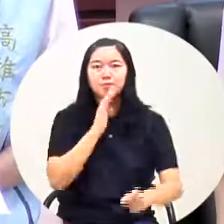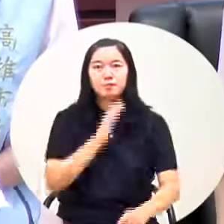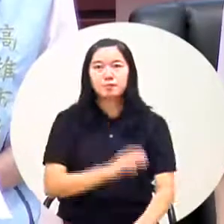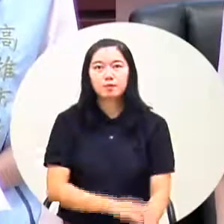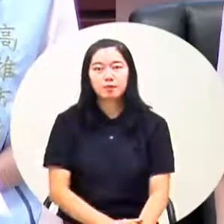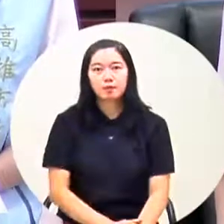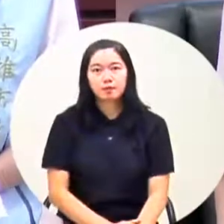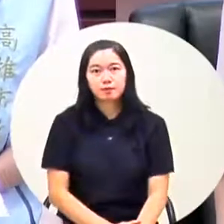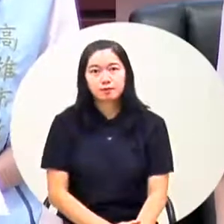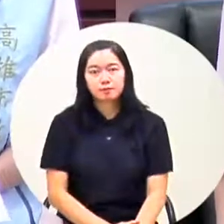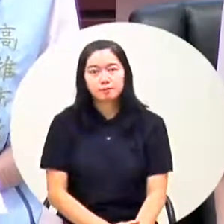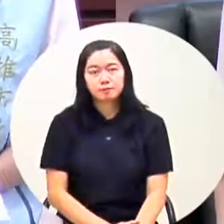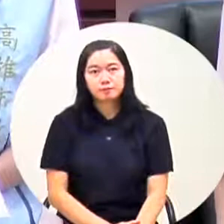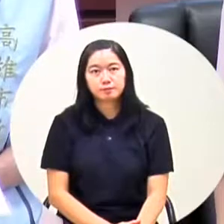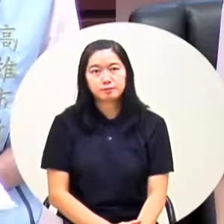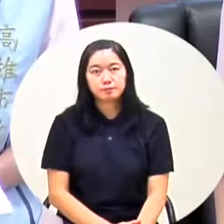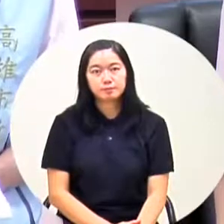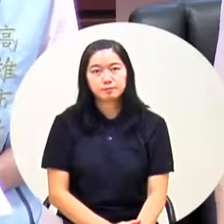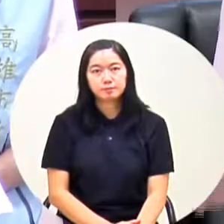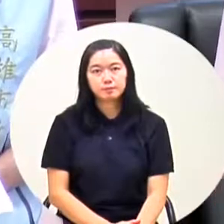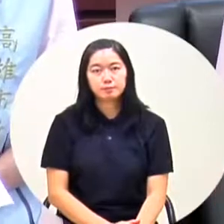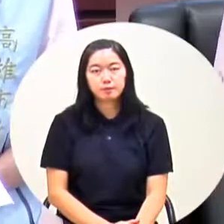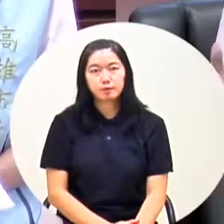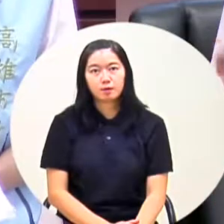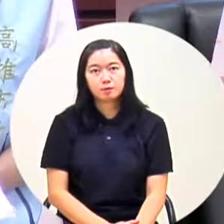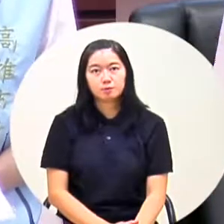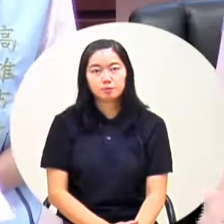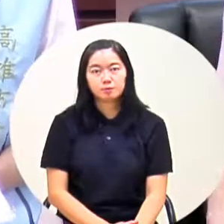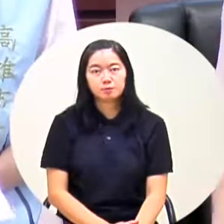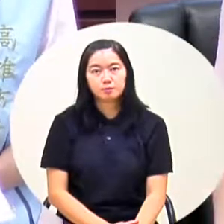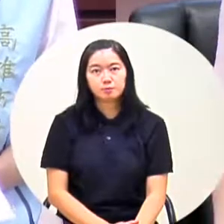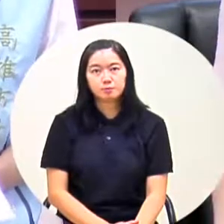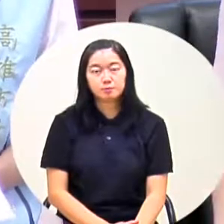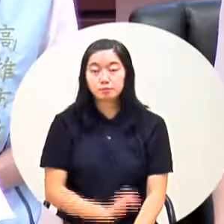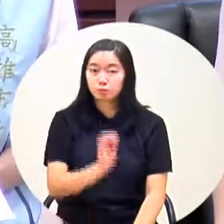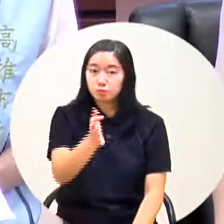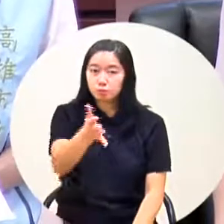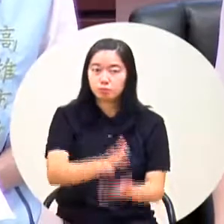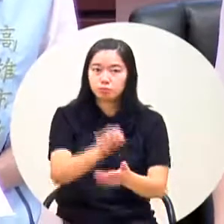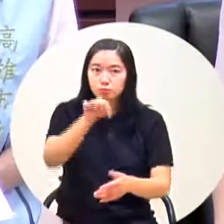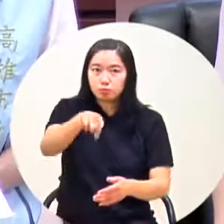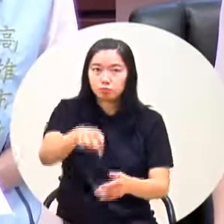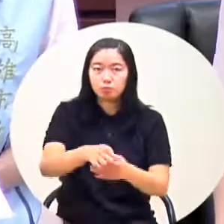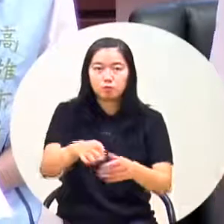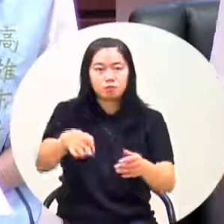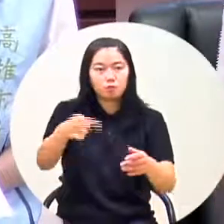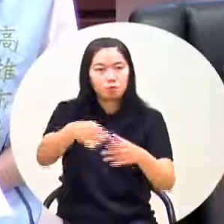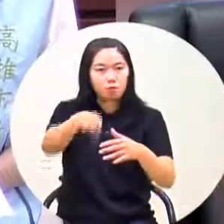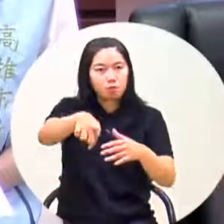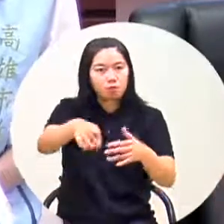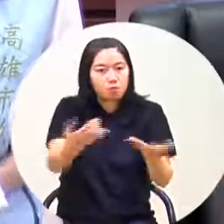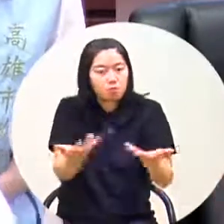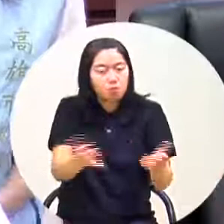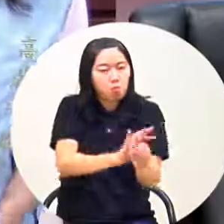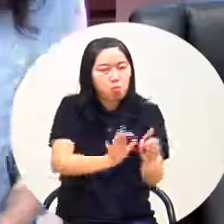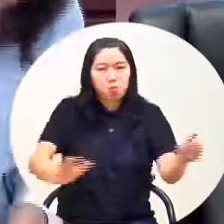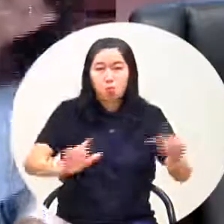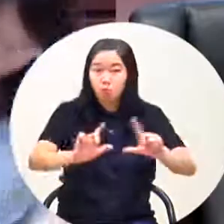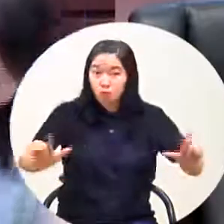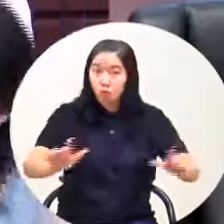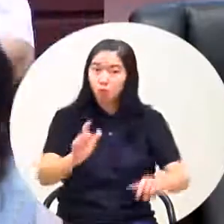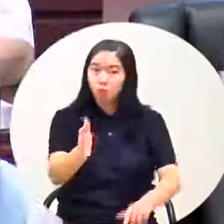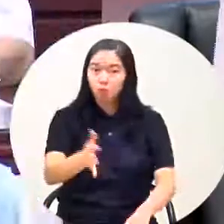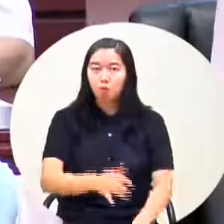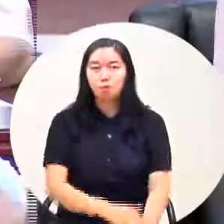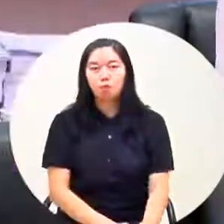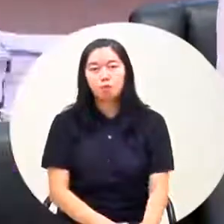遥远的，我必须这样跟你们讲，所以才会为什么这件事情的冲击那么大。没关系，你请坐了，我也